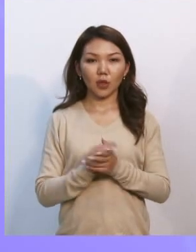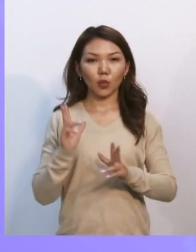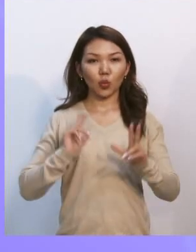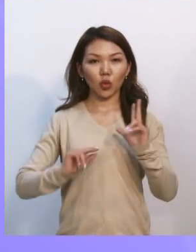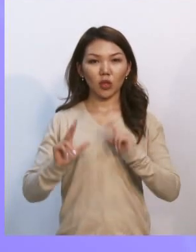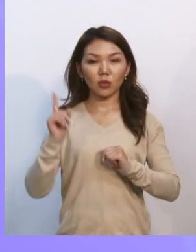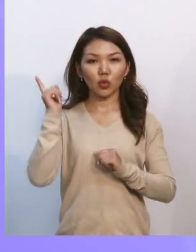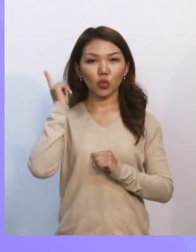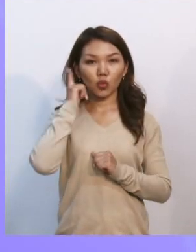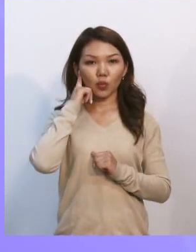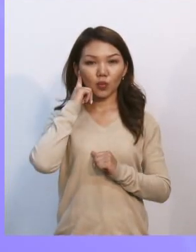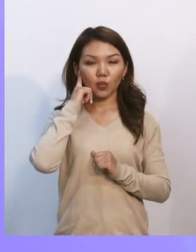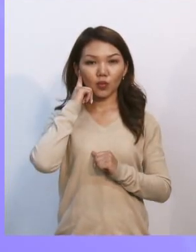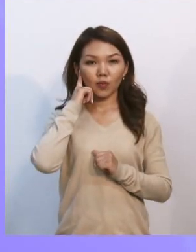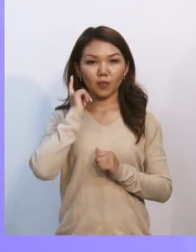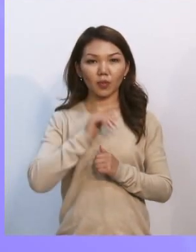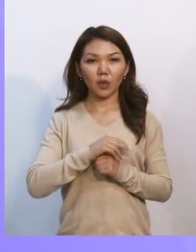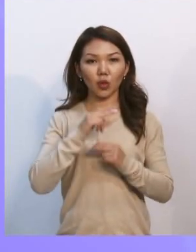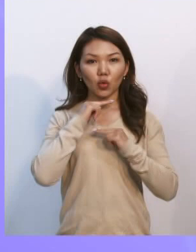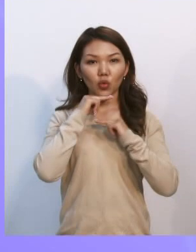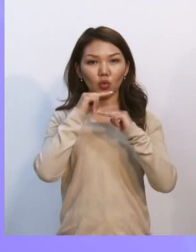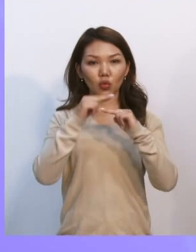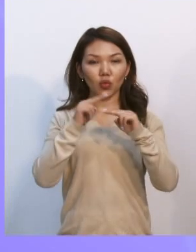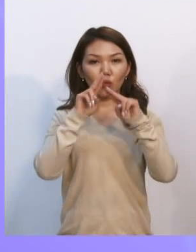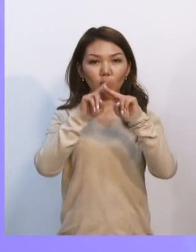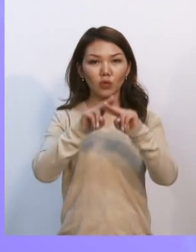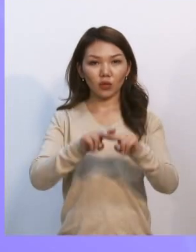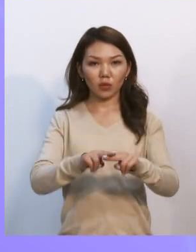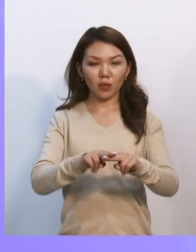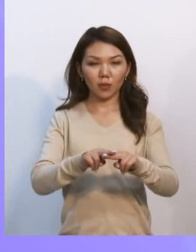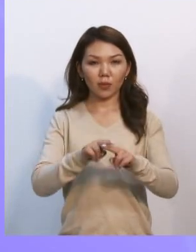Мугалимди угуп, көңүл коюп отургула.